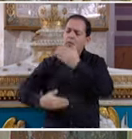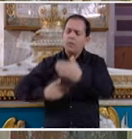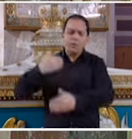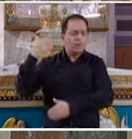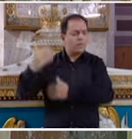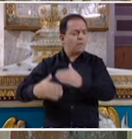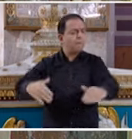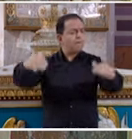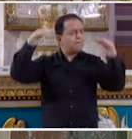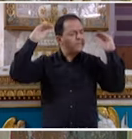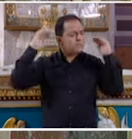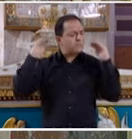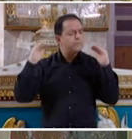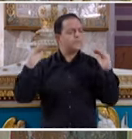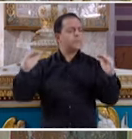και